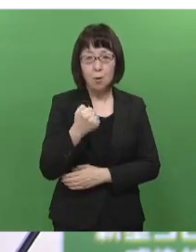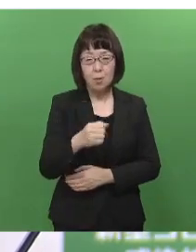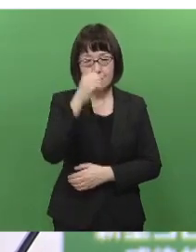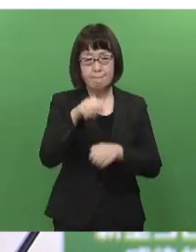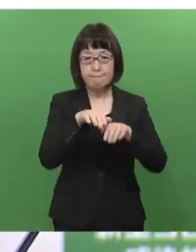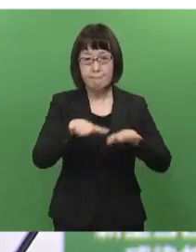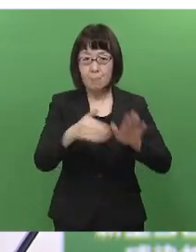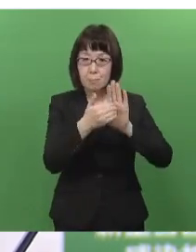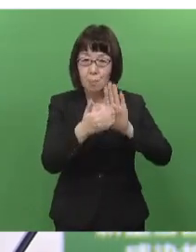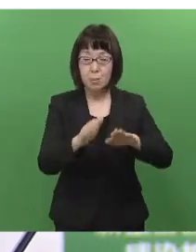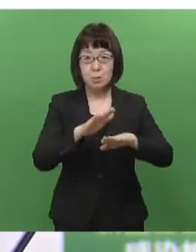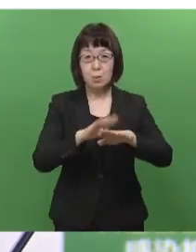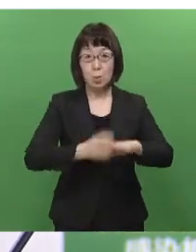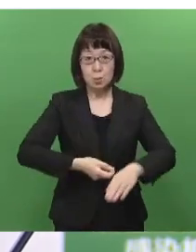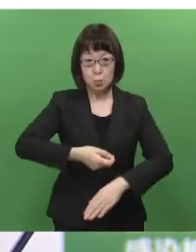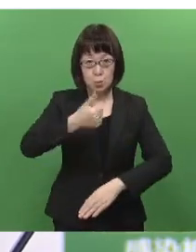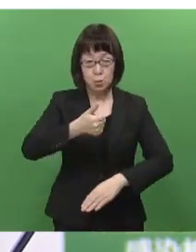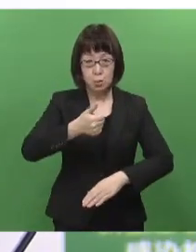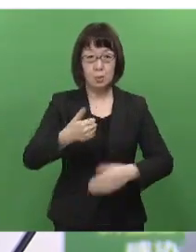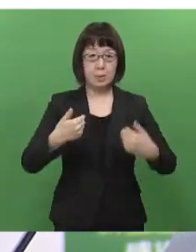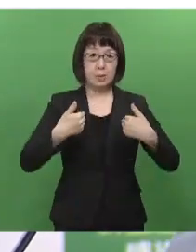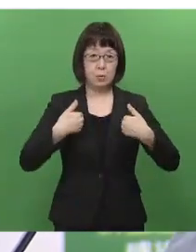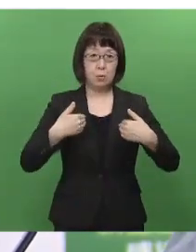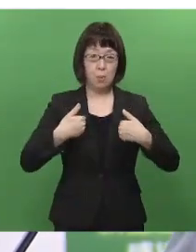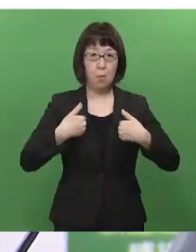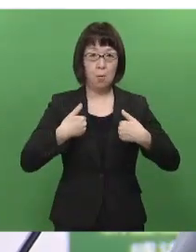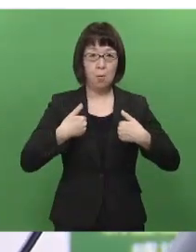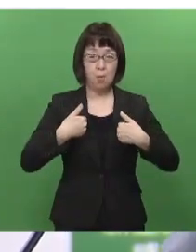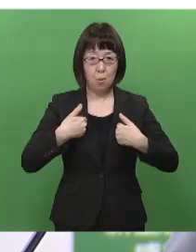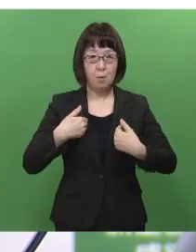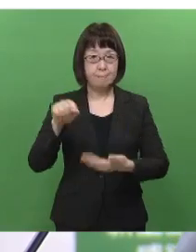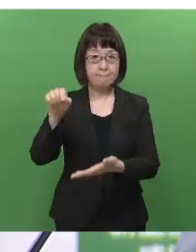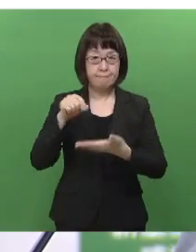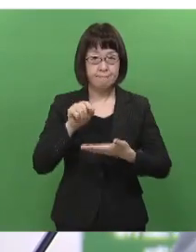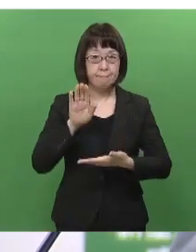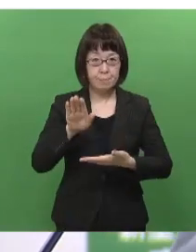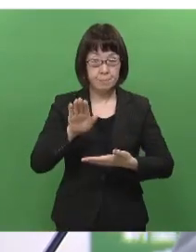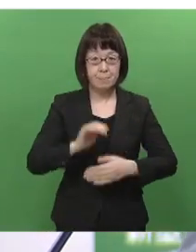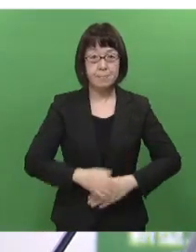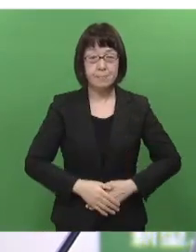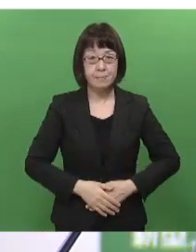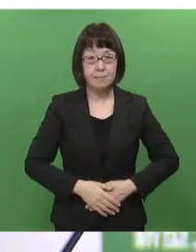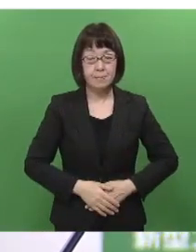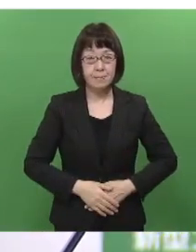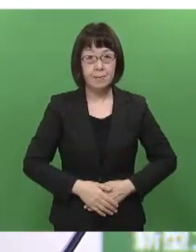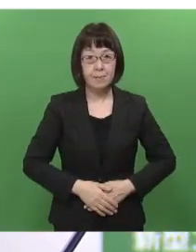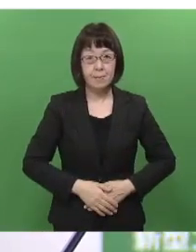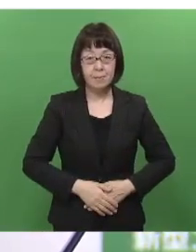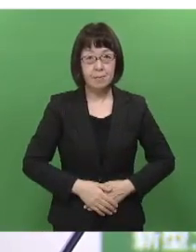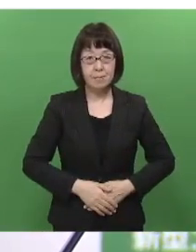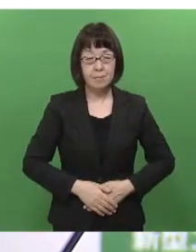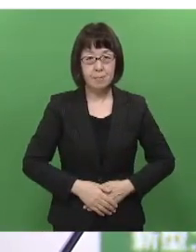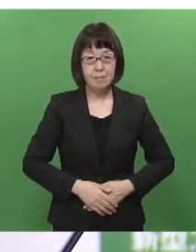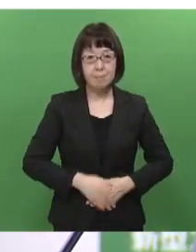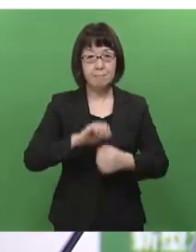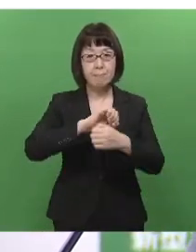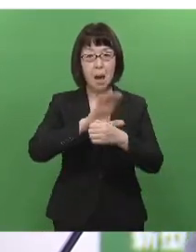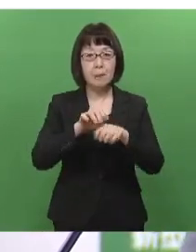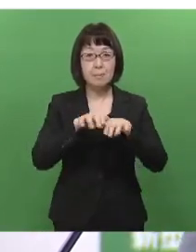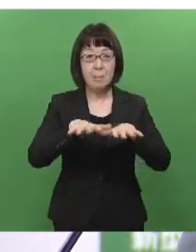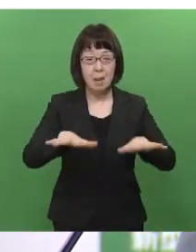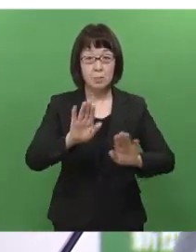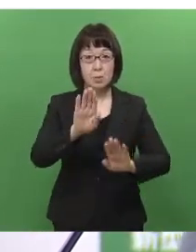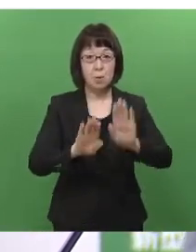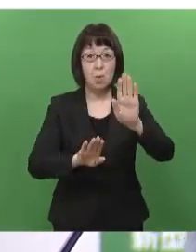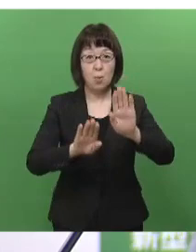直ちに行う必要がある、このような指摘があったところでございます。で、感染状況はこれ